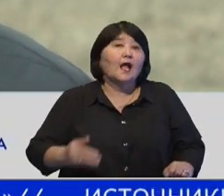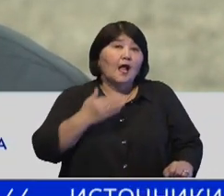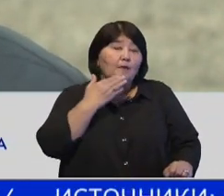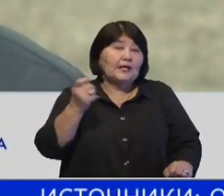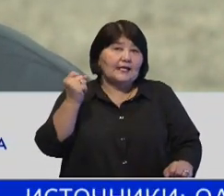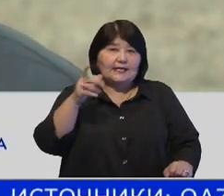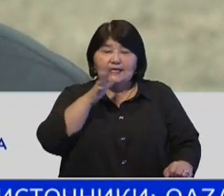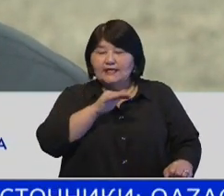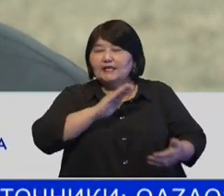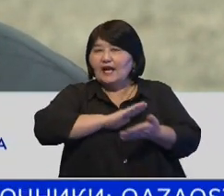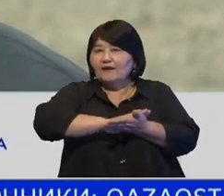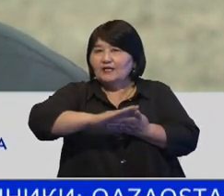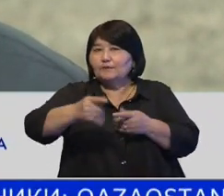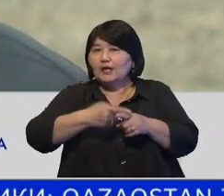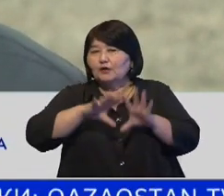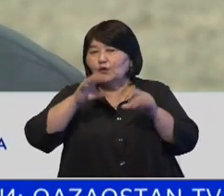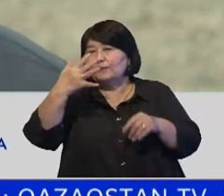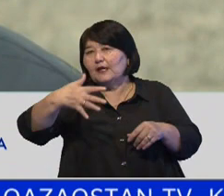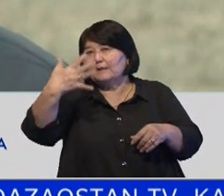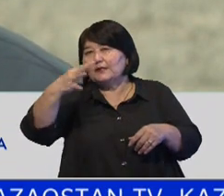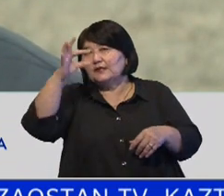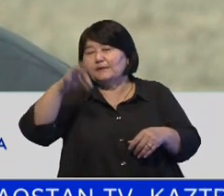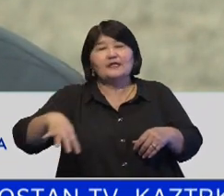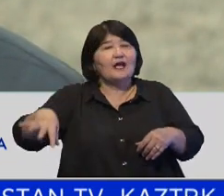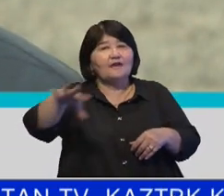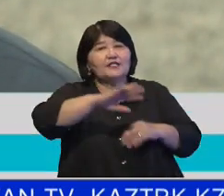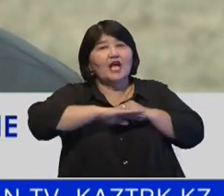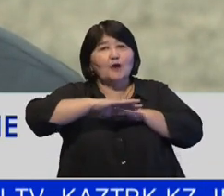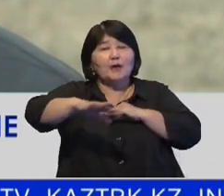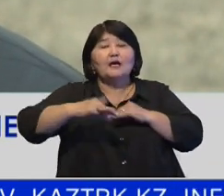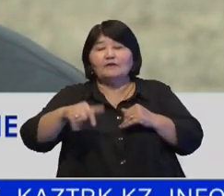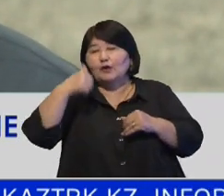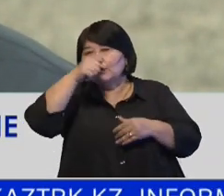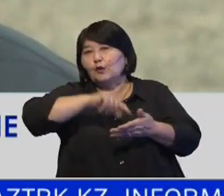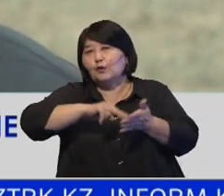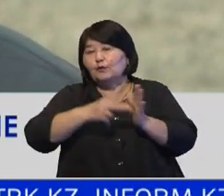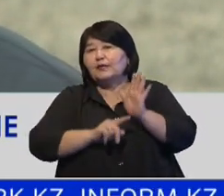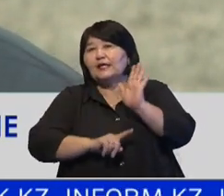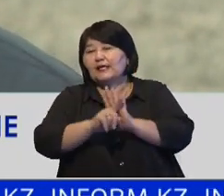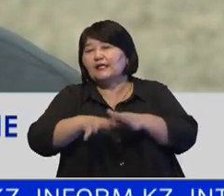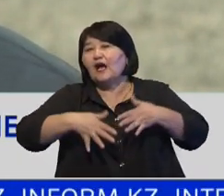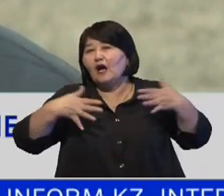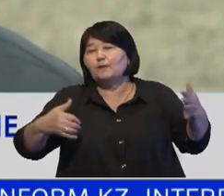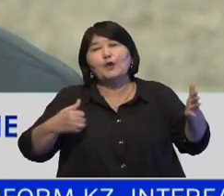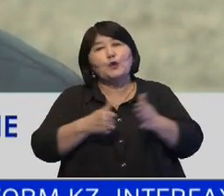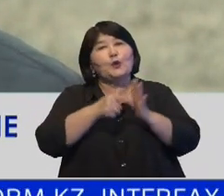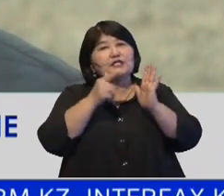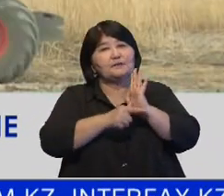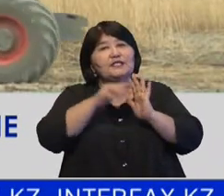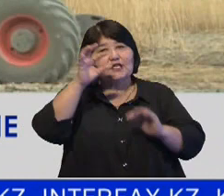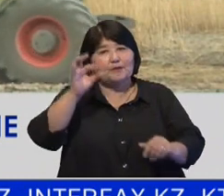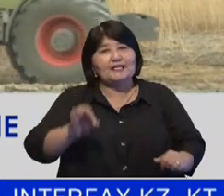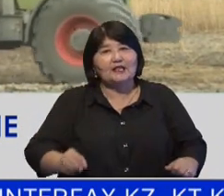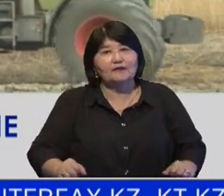Последние 11 лет выравнивалось таким образом 55% всех площадей. В этом году планируется довести эти объемы до